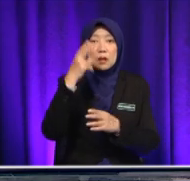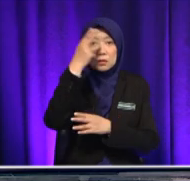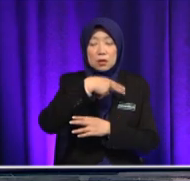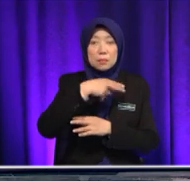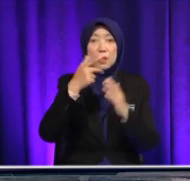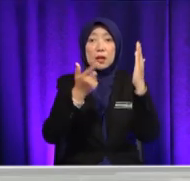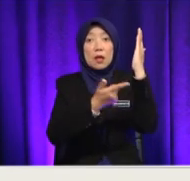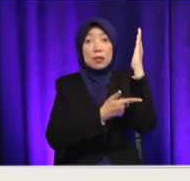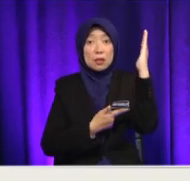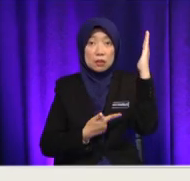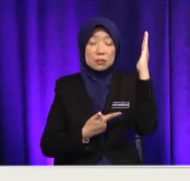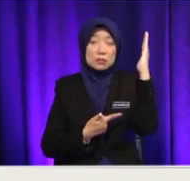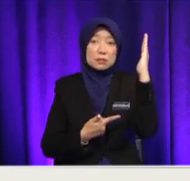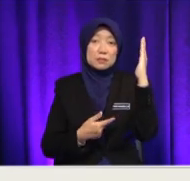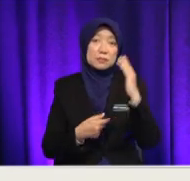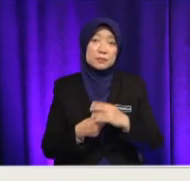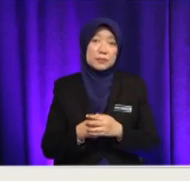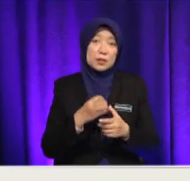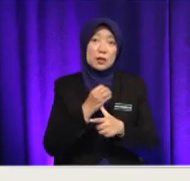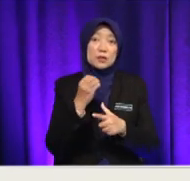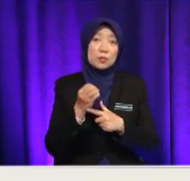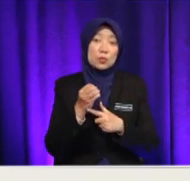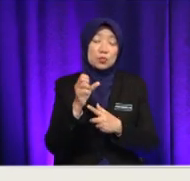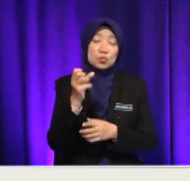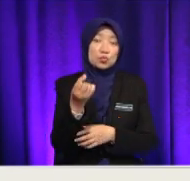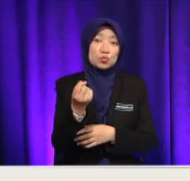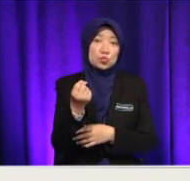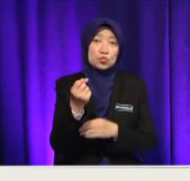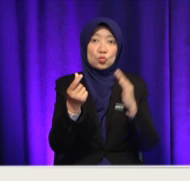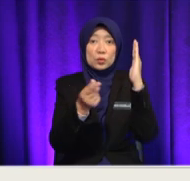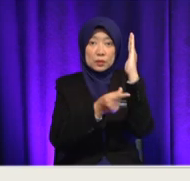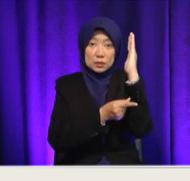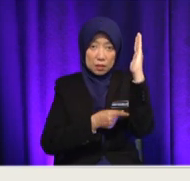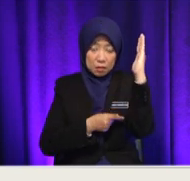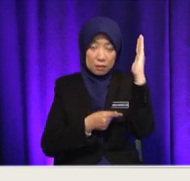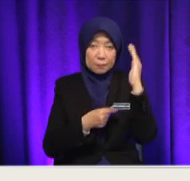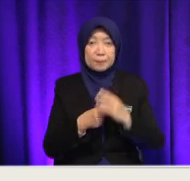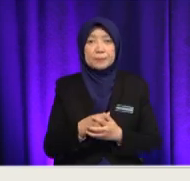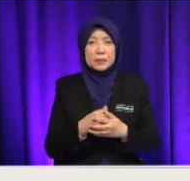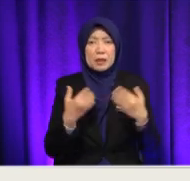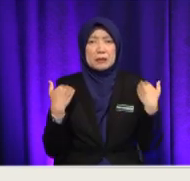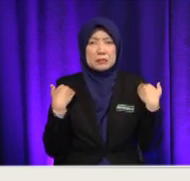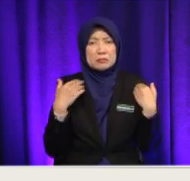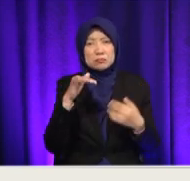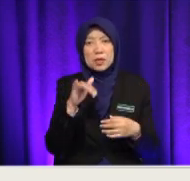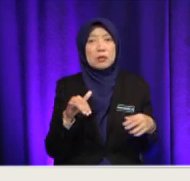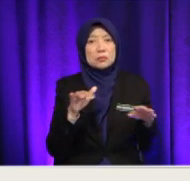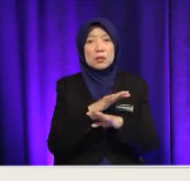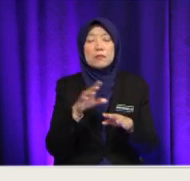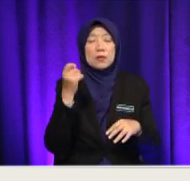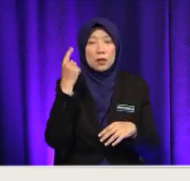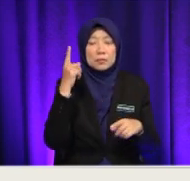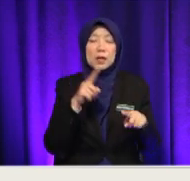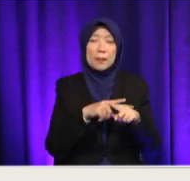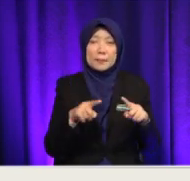ataupun susu getah. Okey. Nanti kan ada yang tak faham latex kan. So benda yang sama